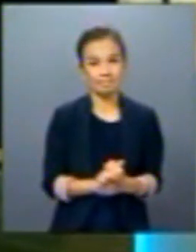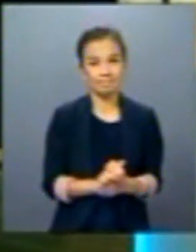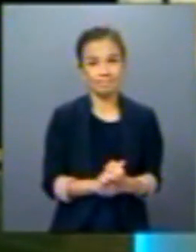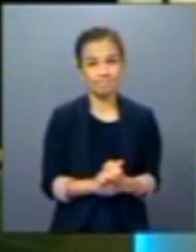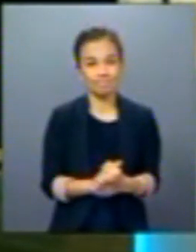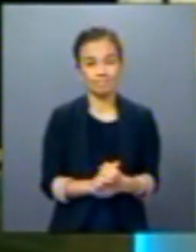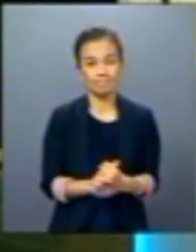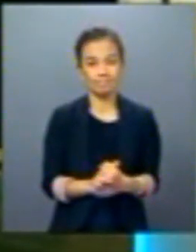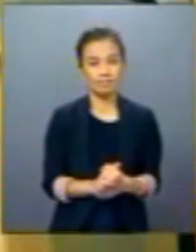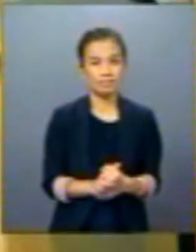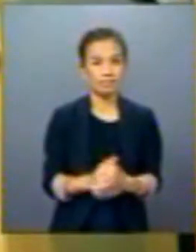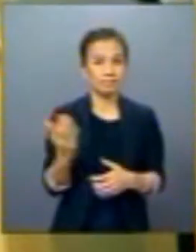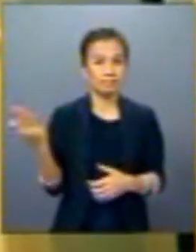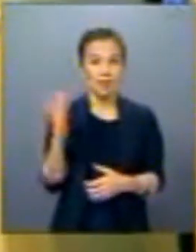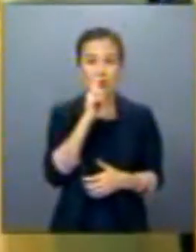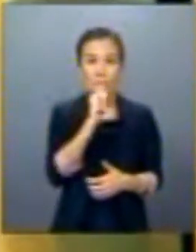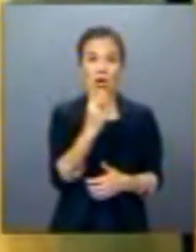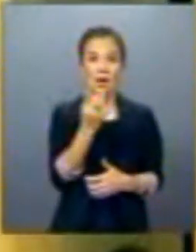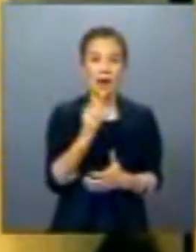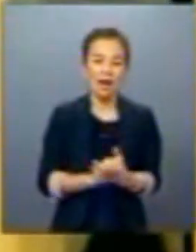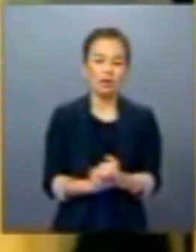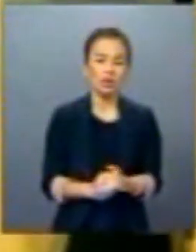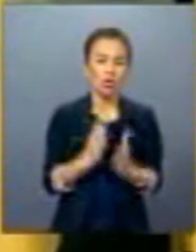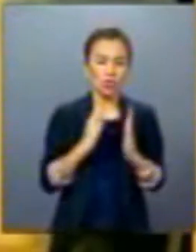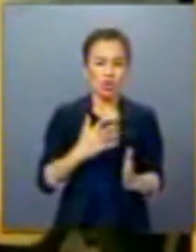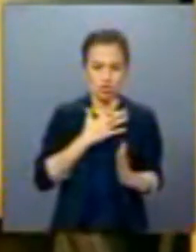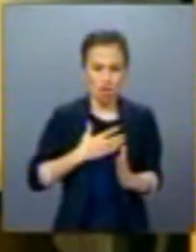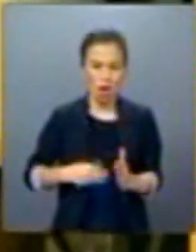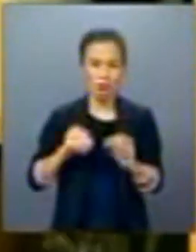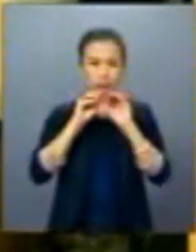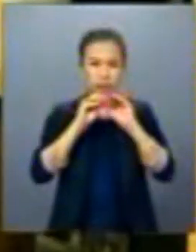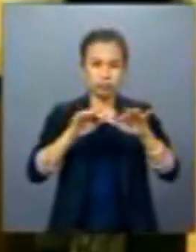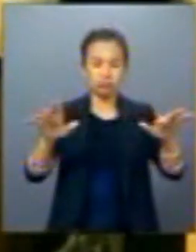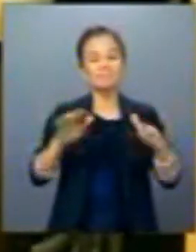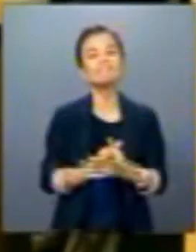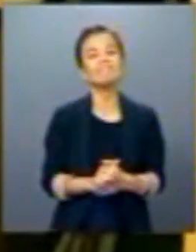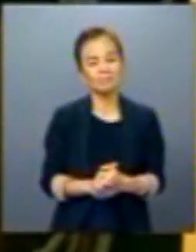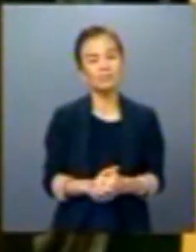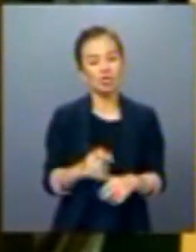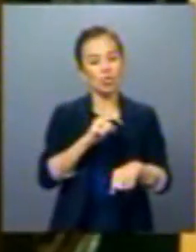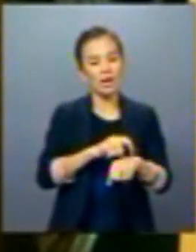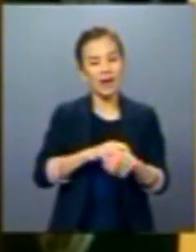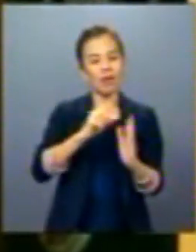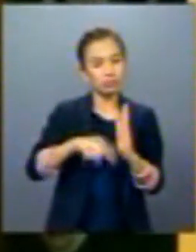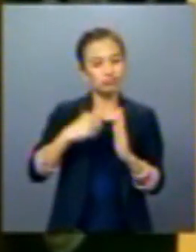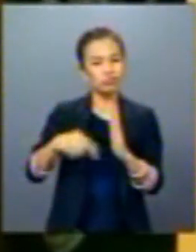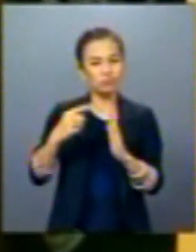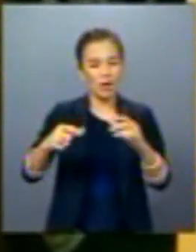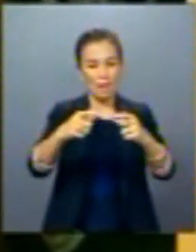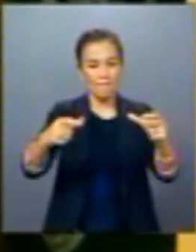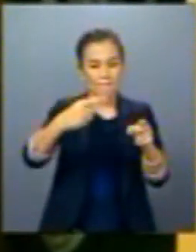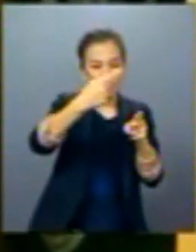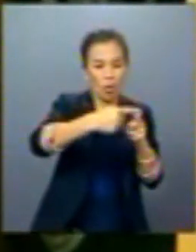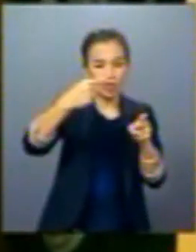นายประจินยังระบุอีกนะคะว่าเป็นที่แพร่หลายในเชิงพาณิชย์ก็ต้องใช้เวลาค่ะเพื่อให้รถอุปกรณ์รวมไปถึงแบตเตอรี่มีราคาถูกล